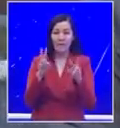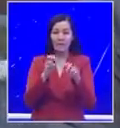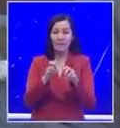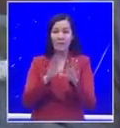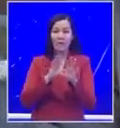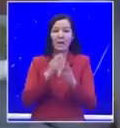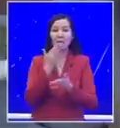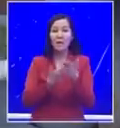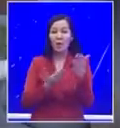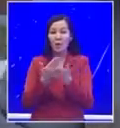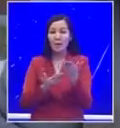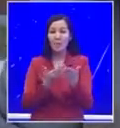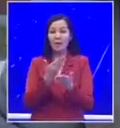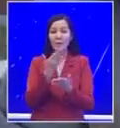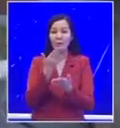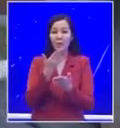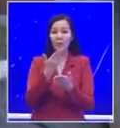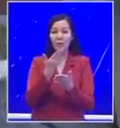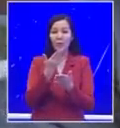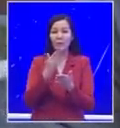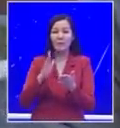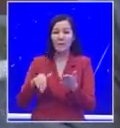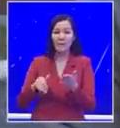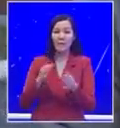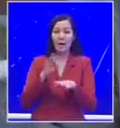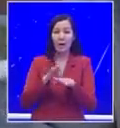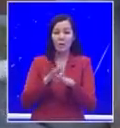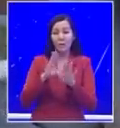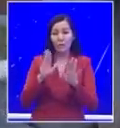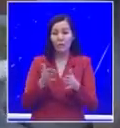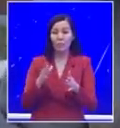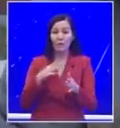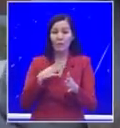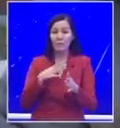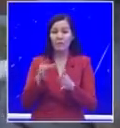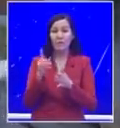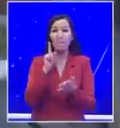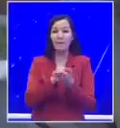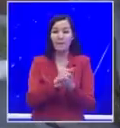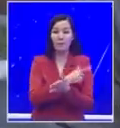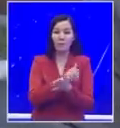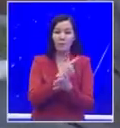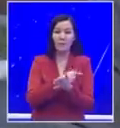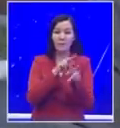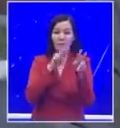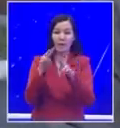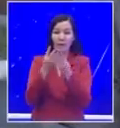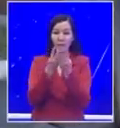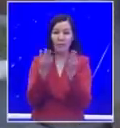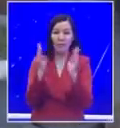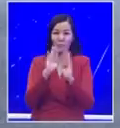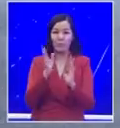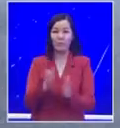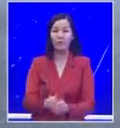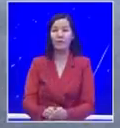жүргізіліп, кейін қандай бір белгілер болған жағдайда олар міндетті түрде медициналық бақылауға алынып,